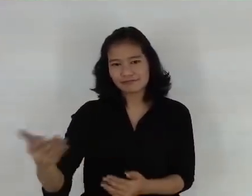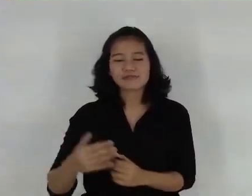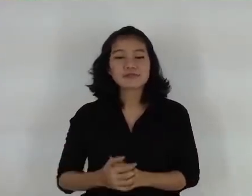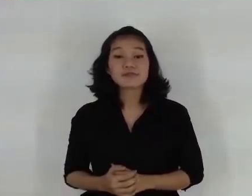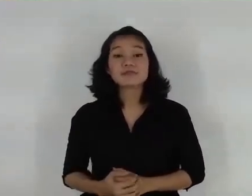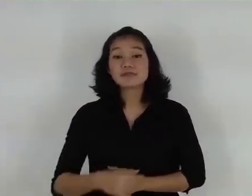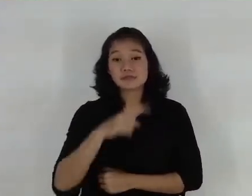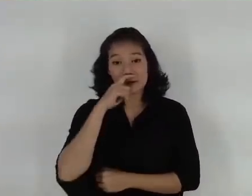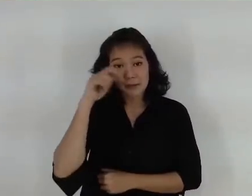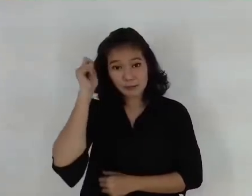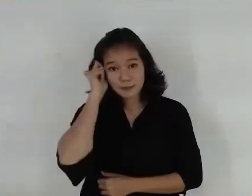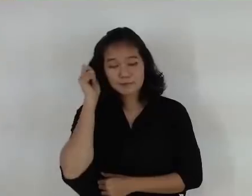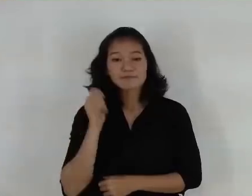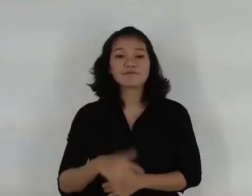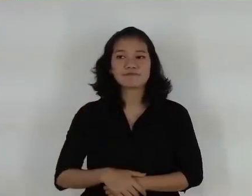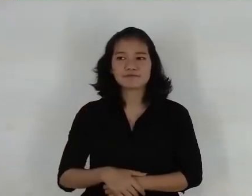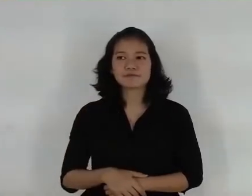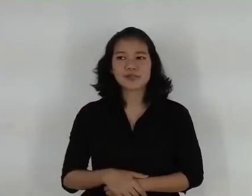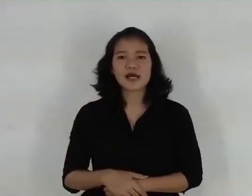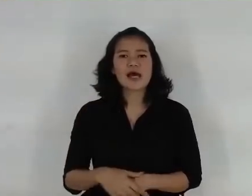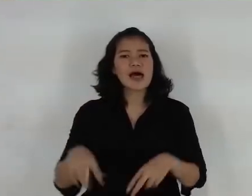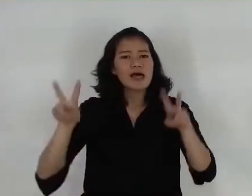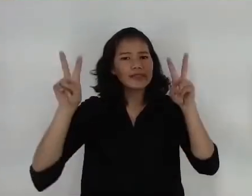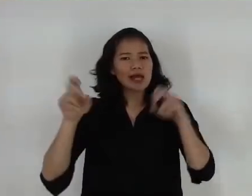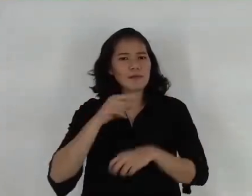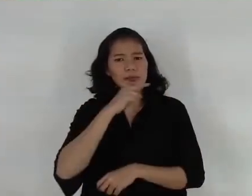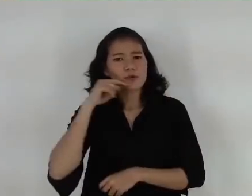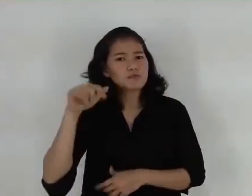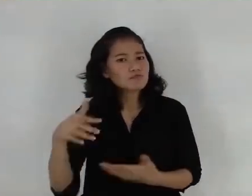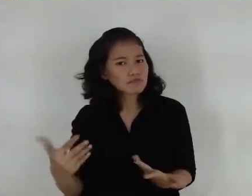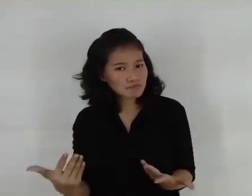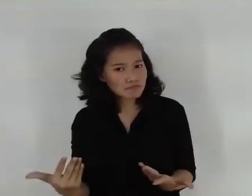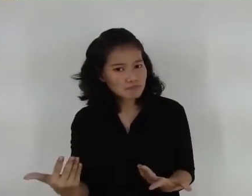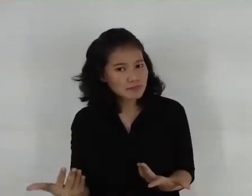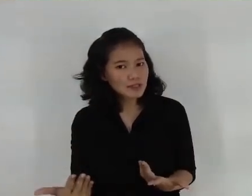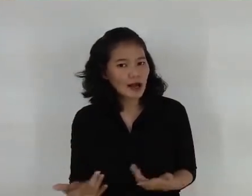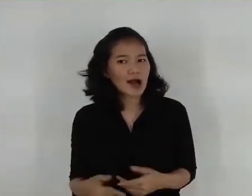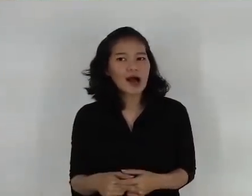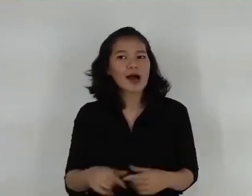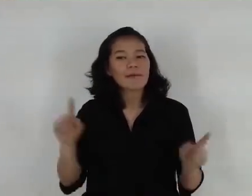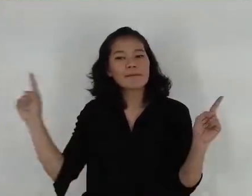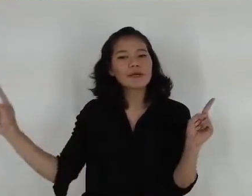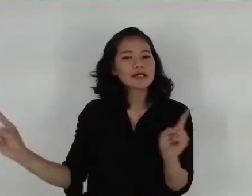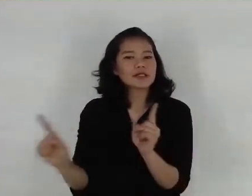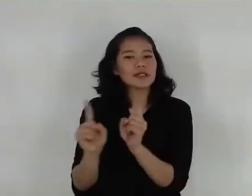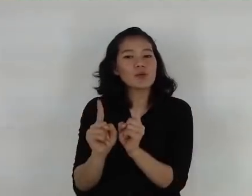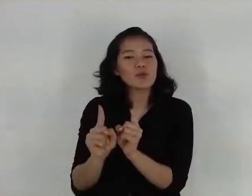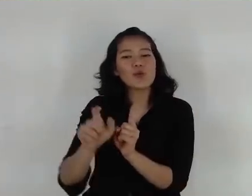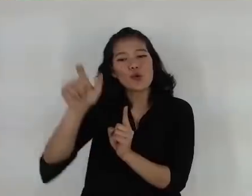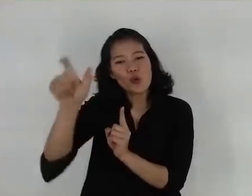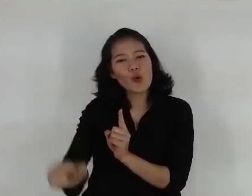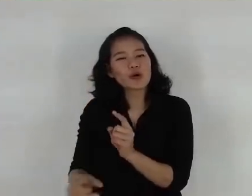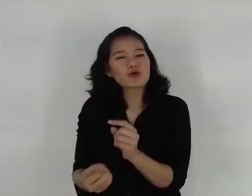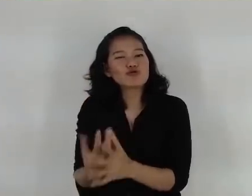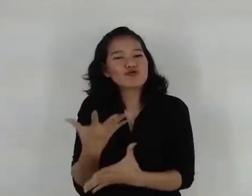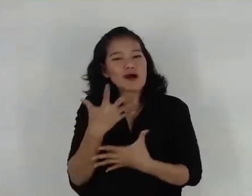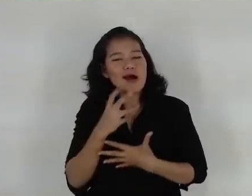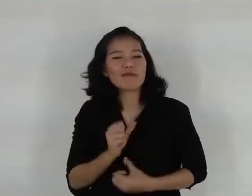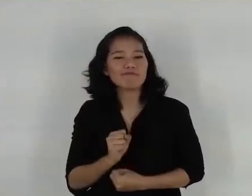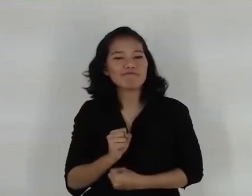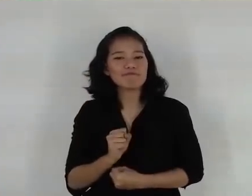Bapak Ibu yang terkasih tema pada minggu ini adalah berjumpa dengan sang sumber